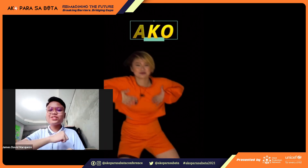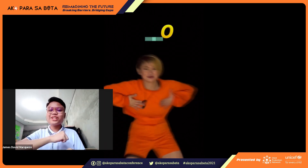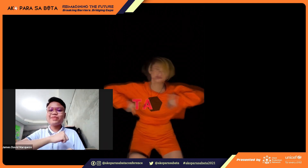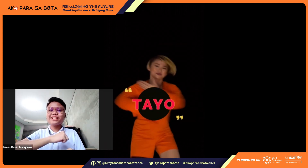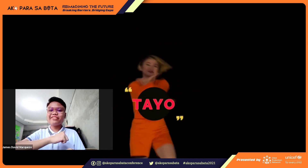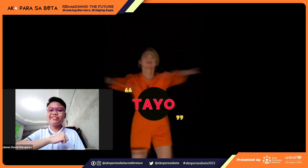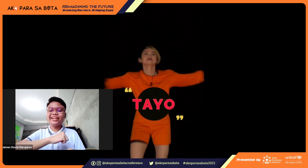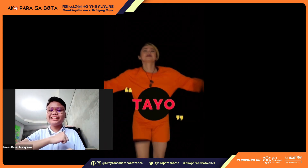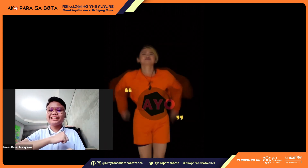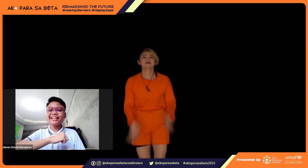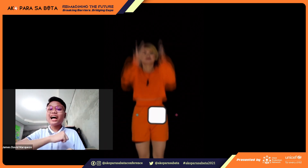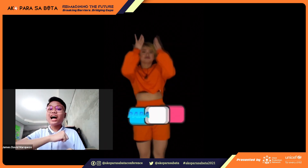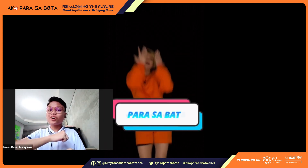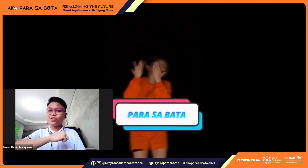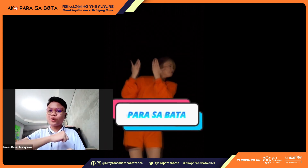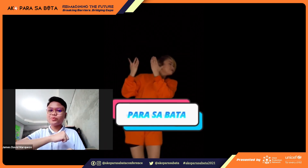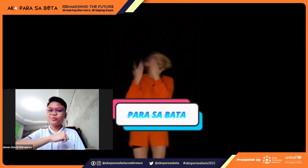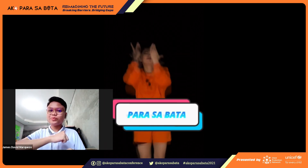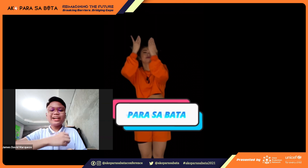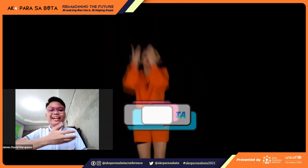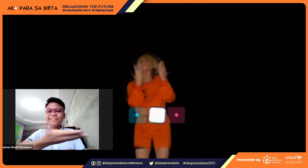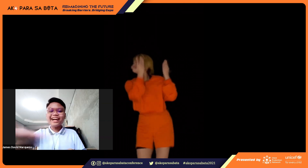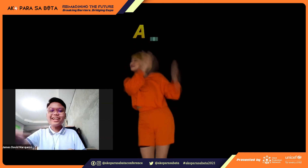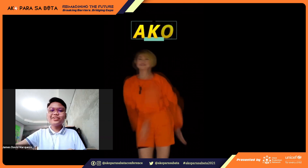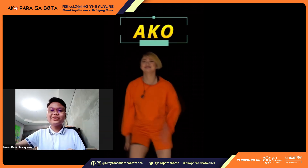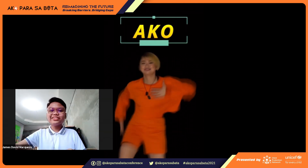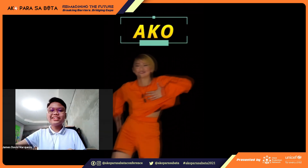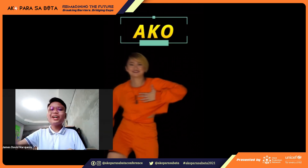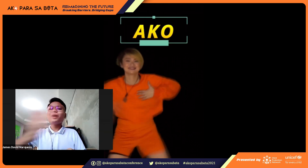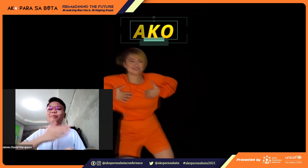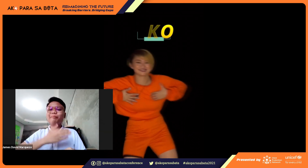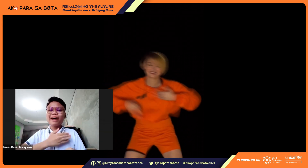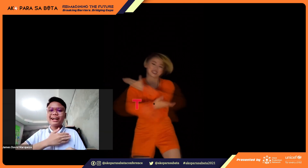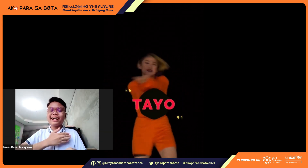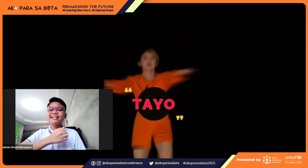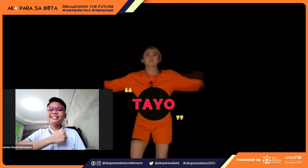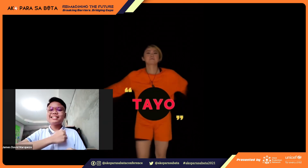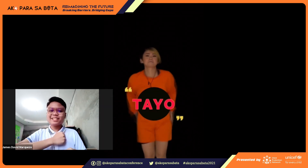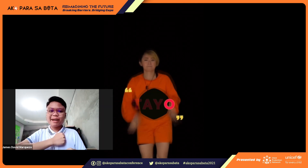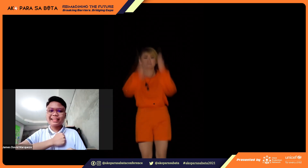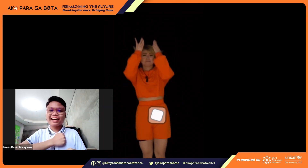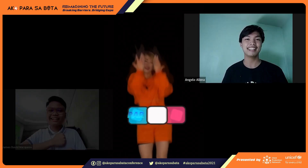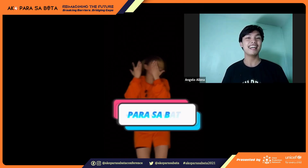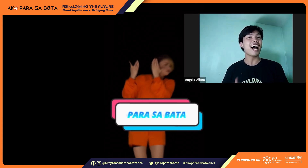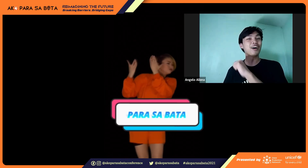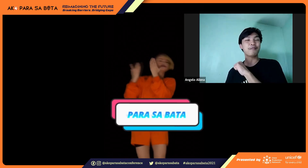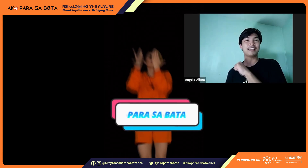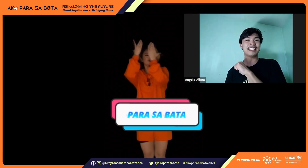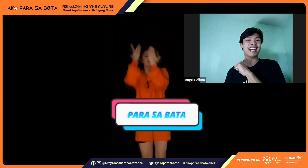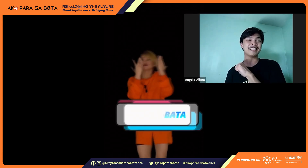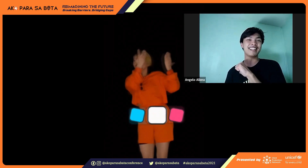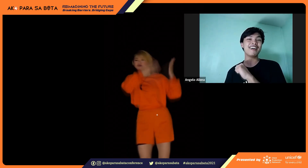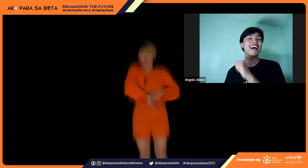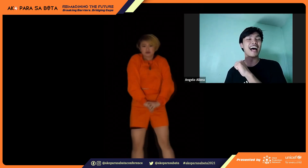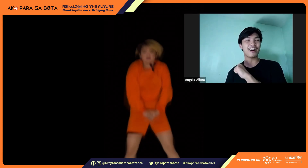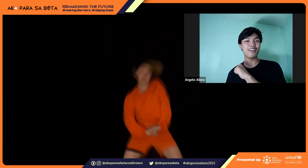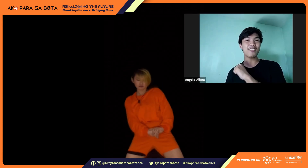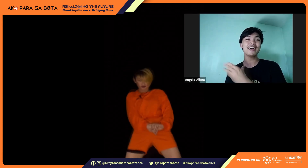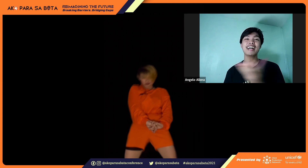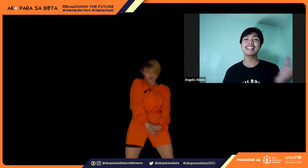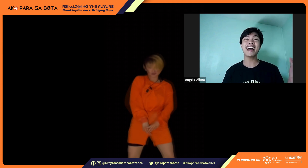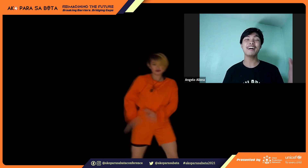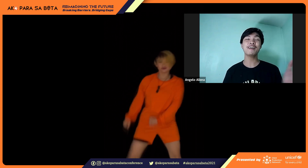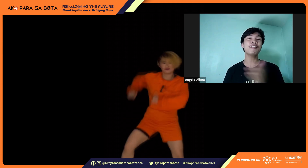Ako si James David. Ako, tayo, para sa bata. Ako po si Angelo.